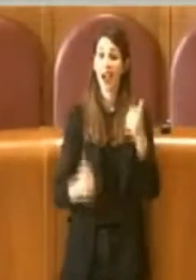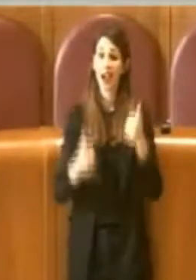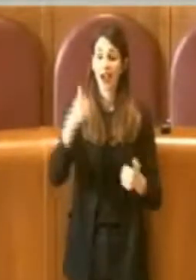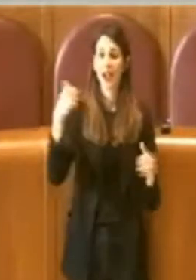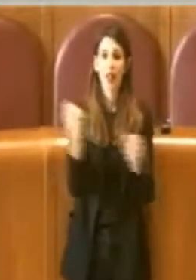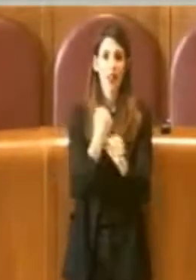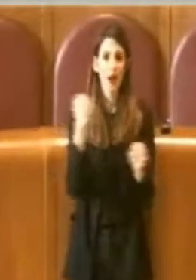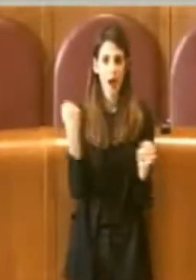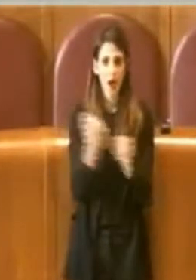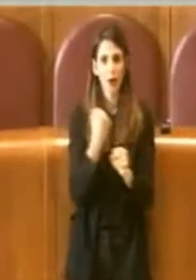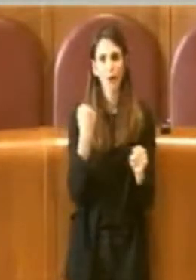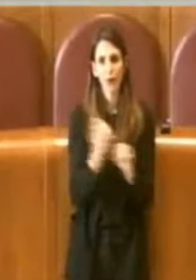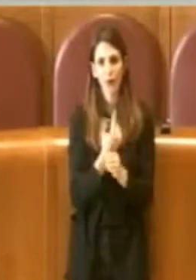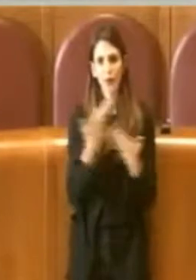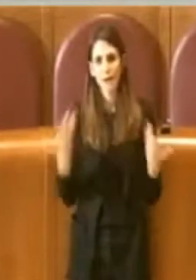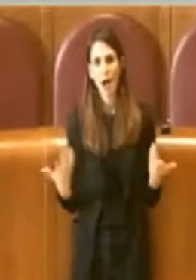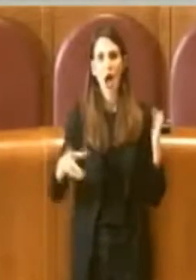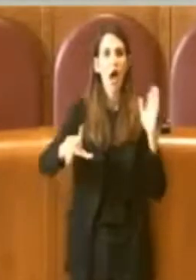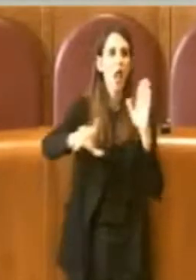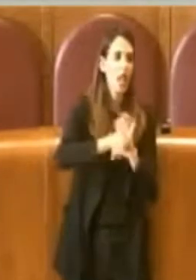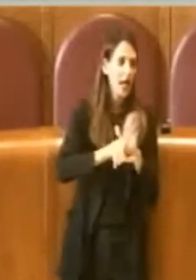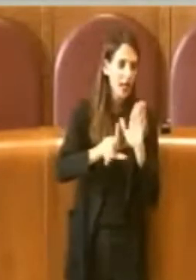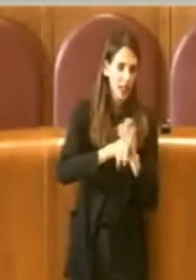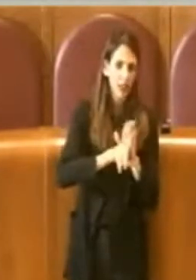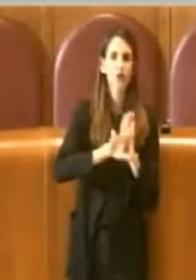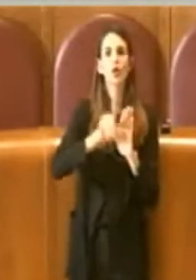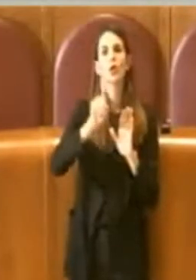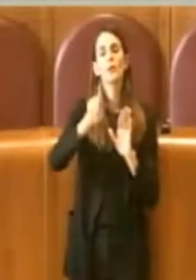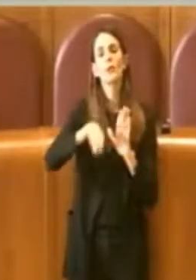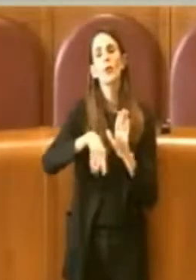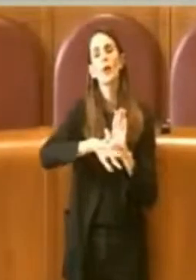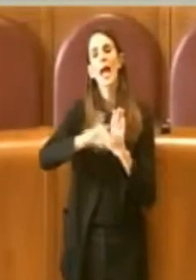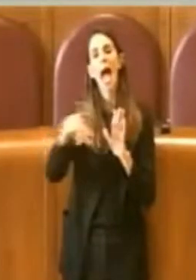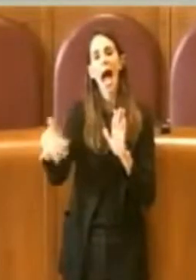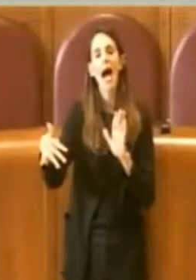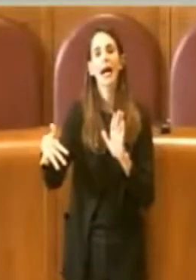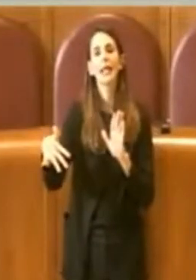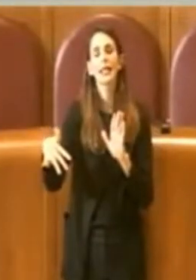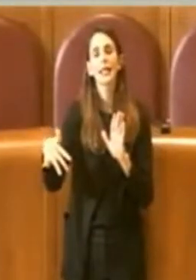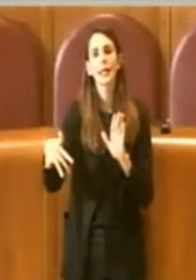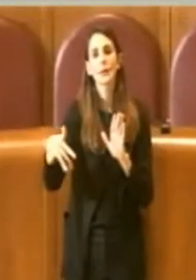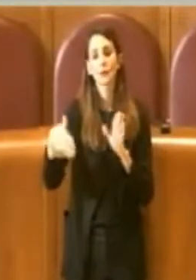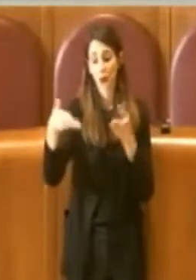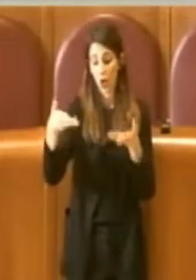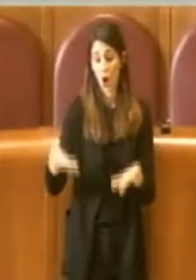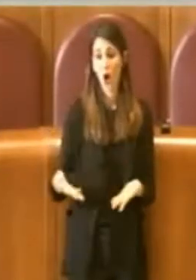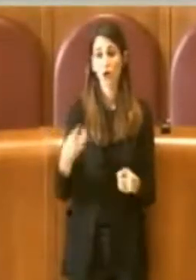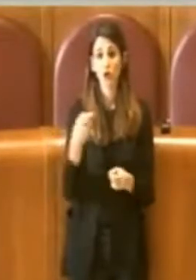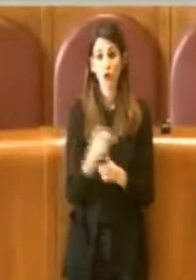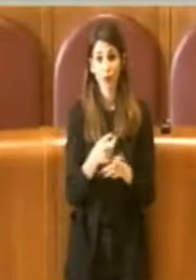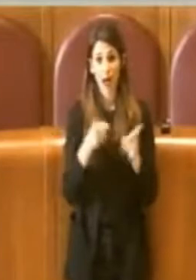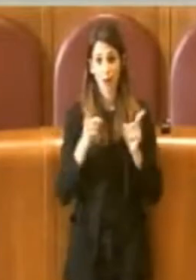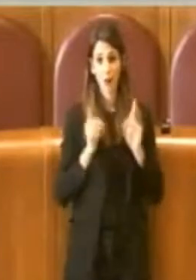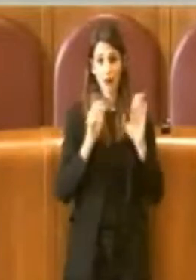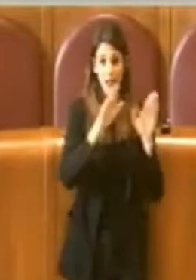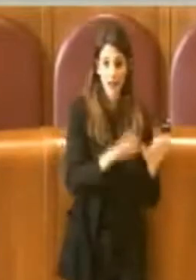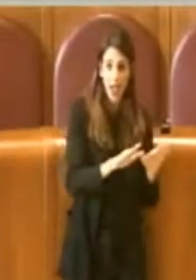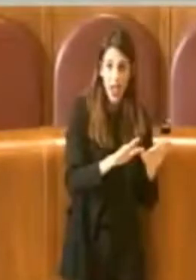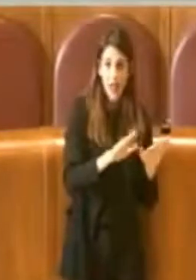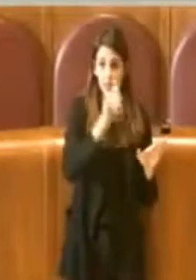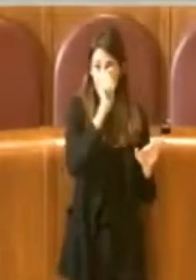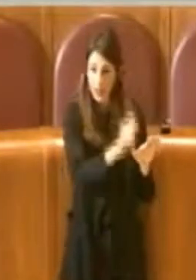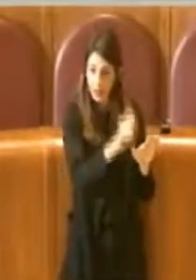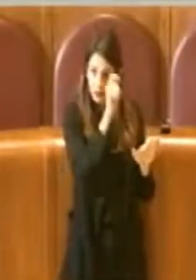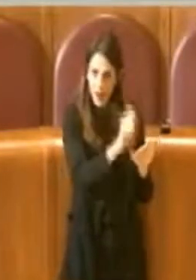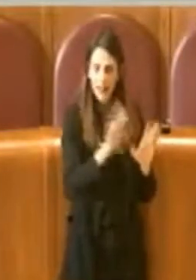stando alle discipline attuali, alle leggi, alle normative attuali, per carità, che vanno assolutamente rispettate e difese, ma passano non meno di 6-9